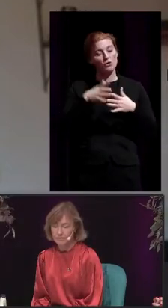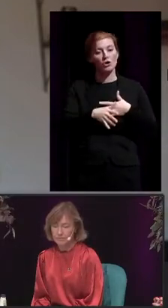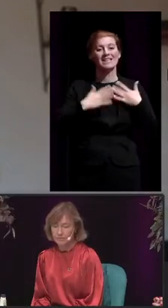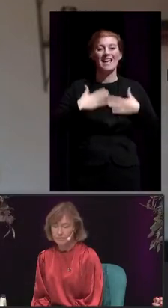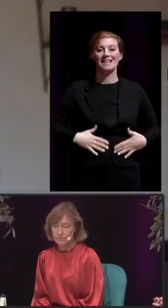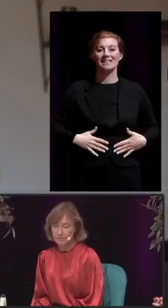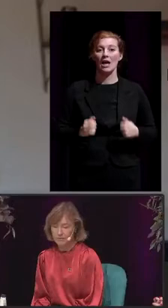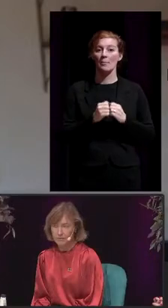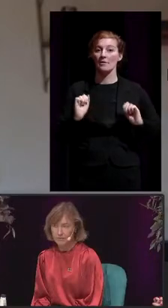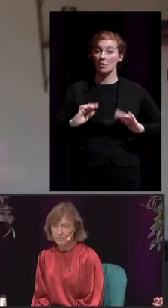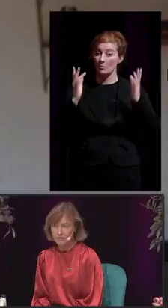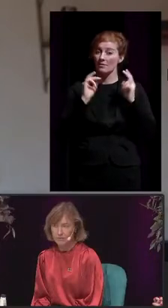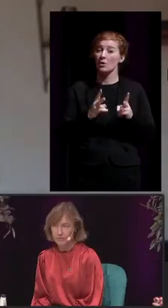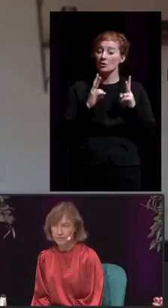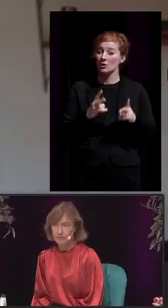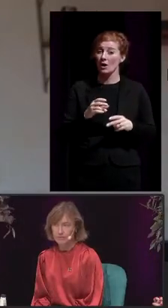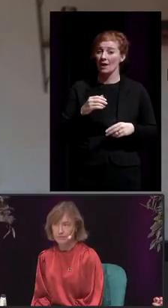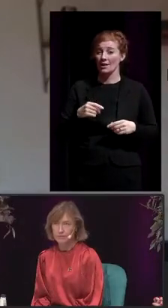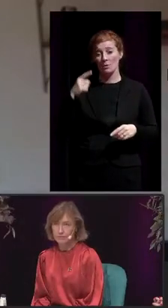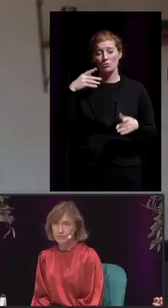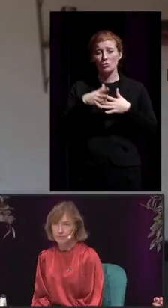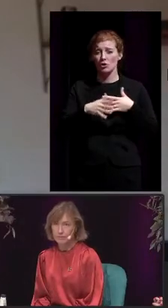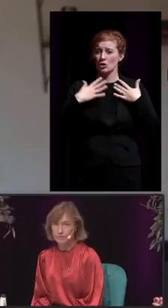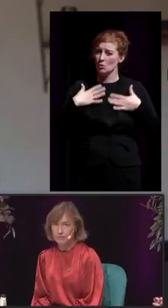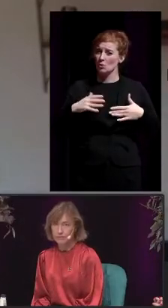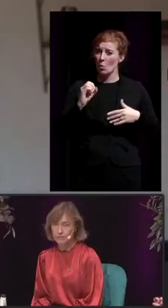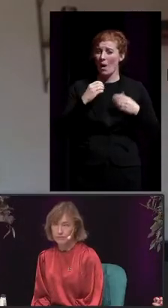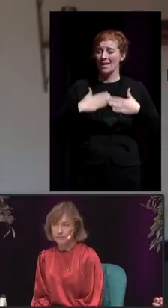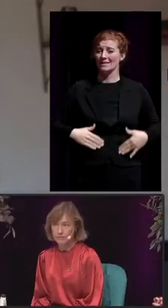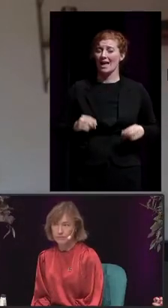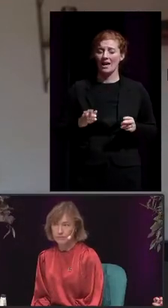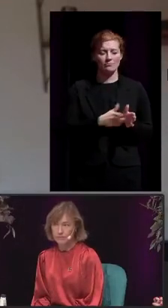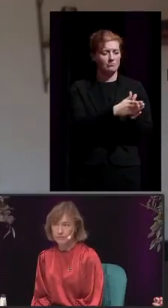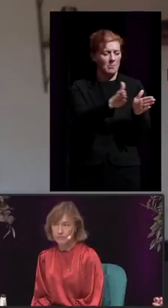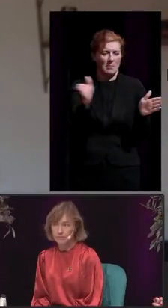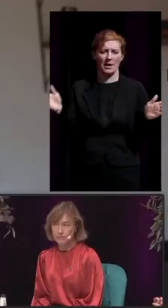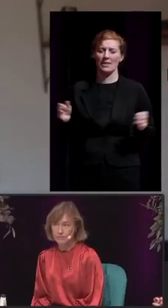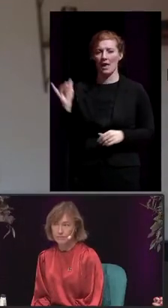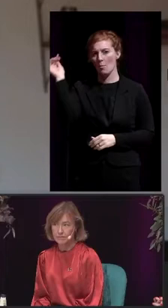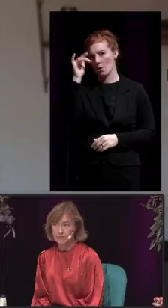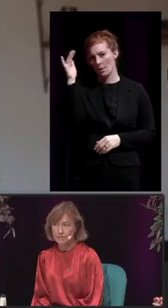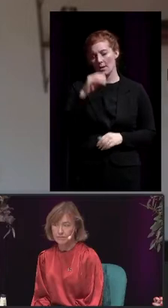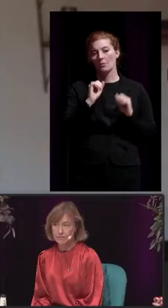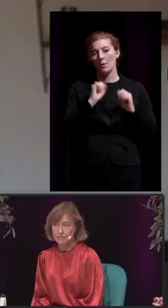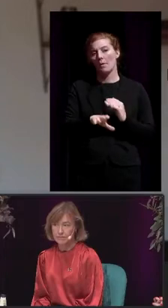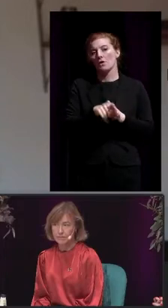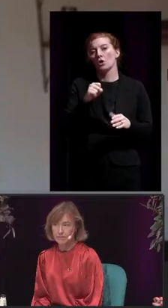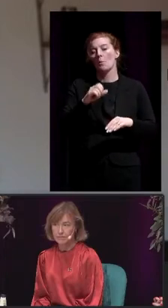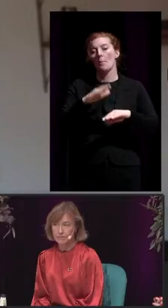även att psykisk ohälsa är ett mycket breda problem som behöver adresseras på andra